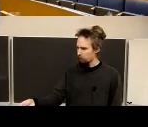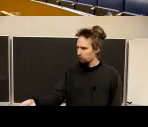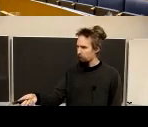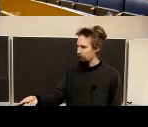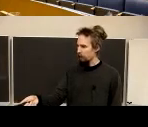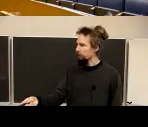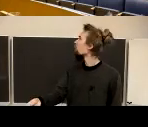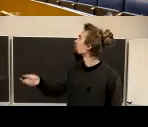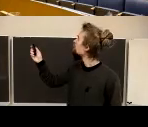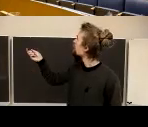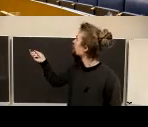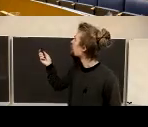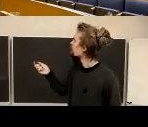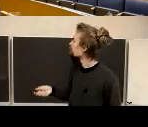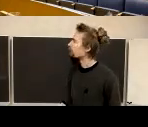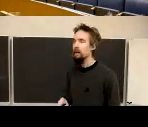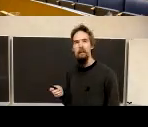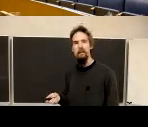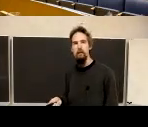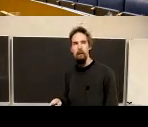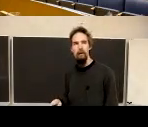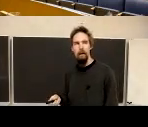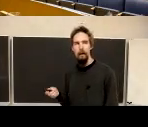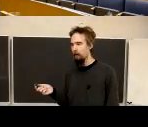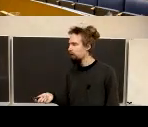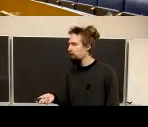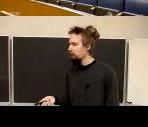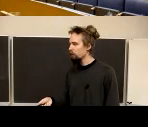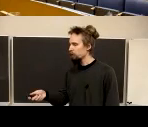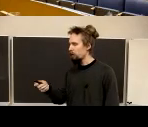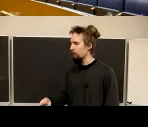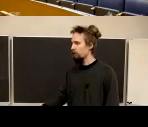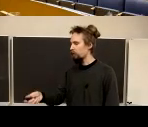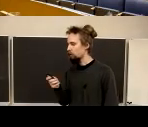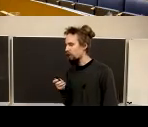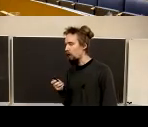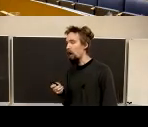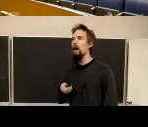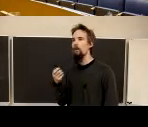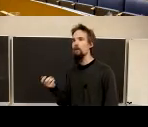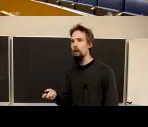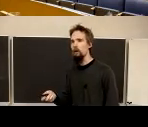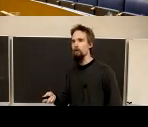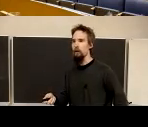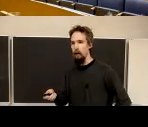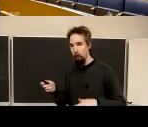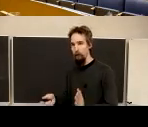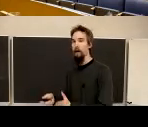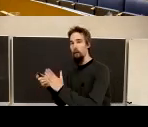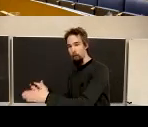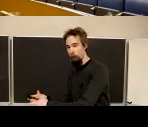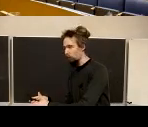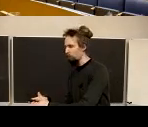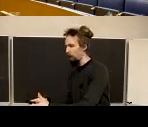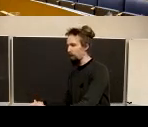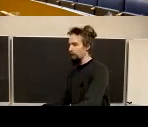Sitten yksi hyvä erottelu on niin kuin välinearvojen ja itseisarvojen välillä. Joitain asioita, kuten rahaa, me halutaan, koska niillä voi saada